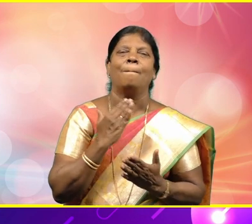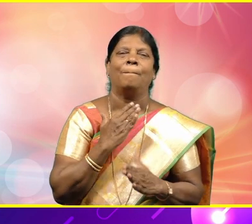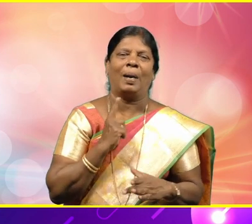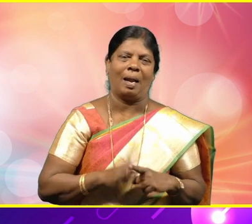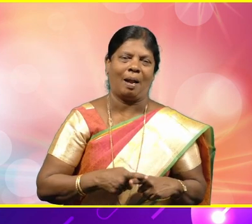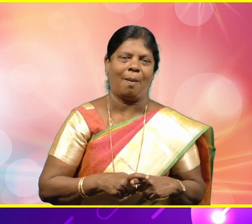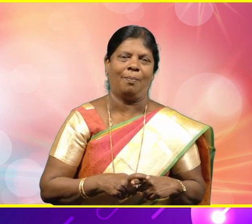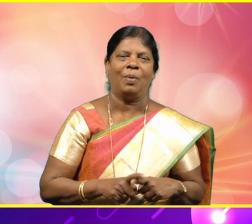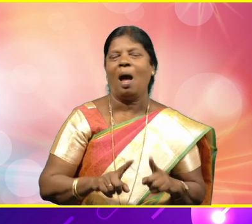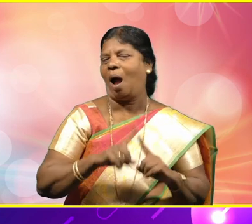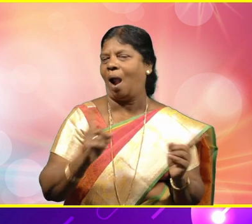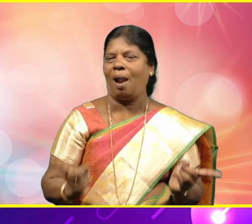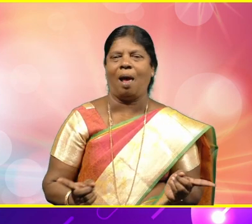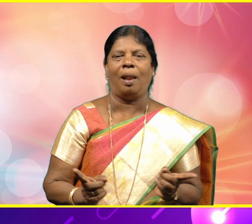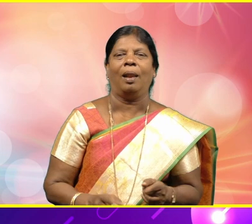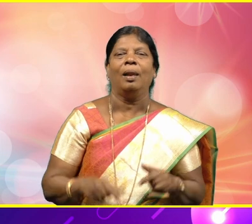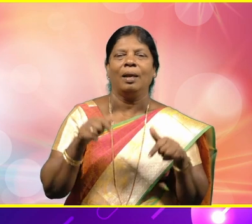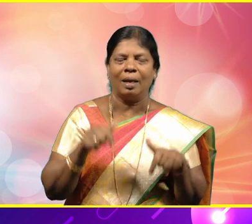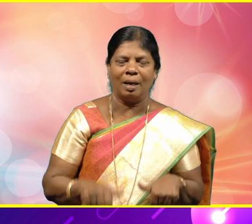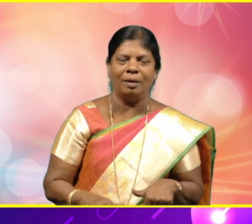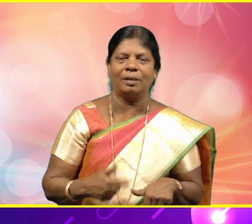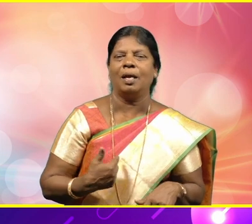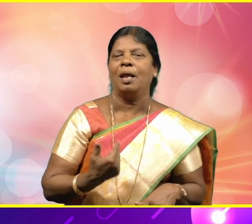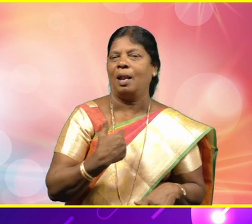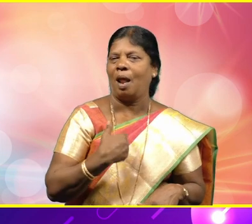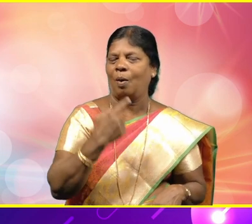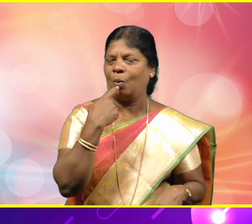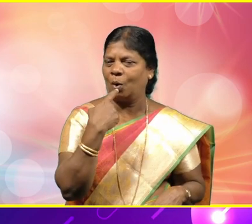வழக்கம். ஆனால் இன்று